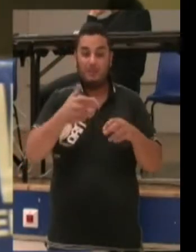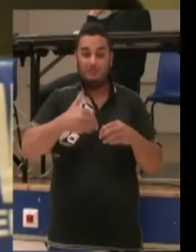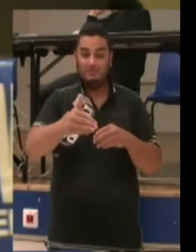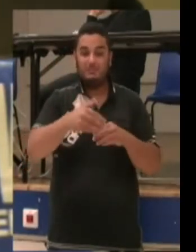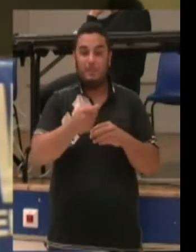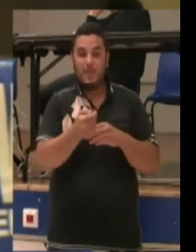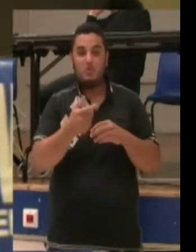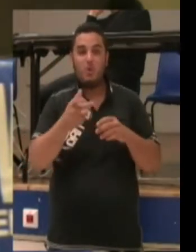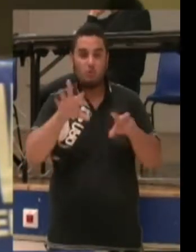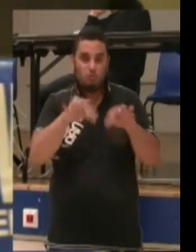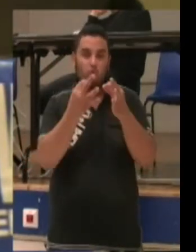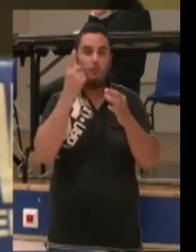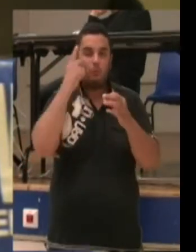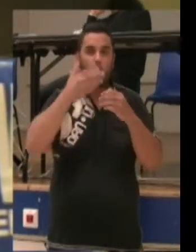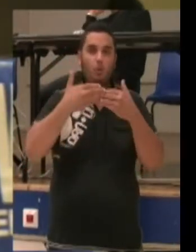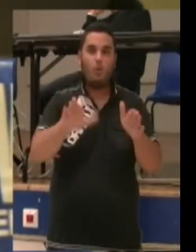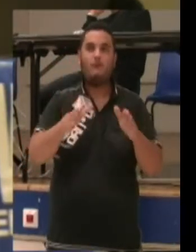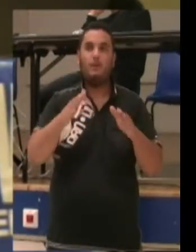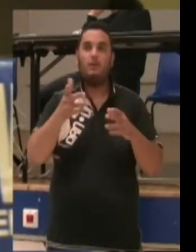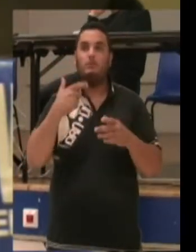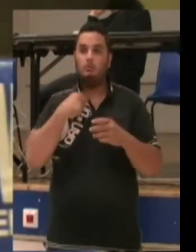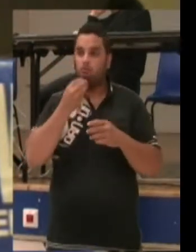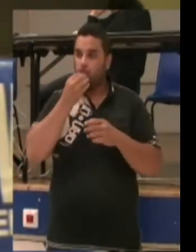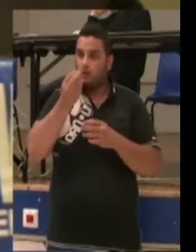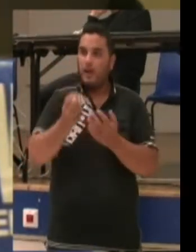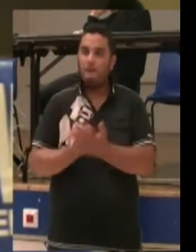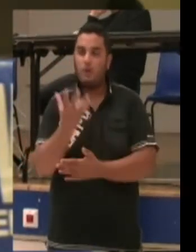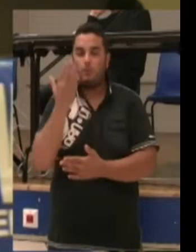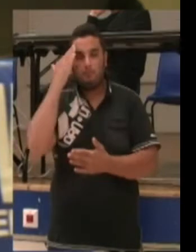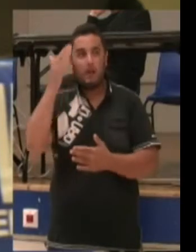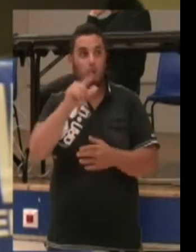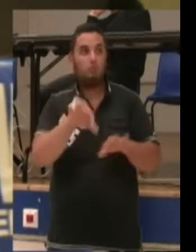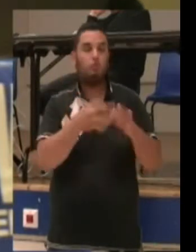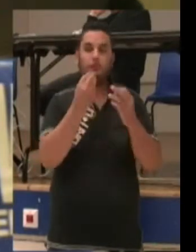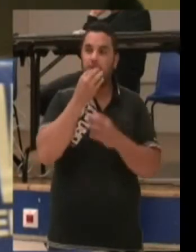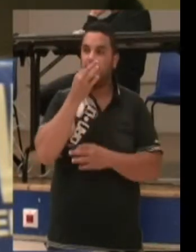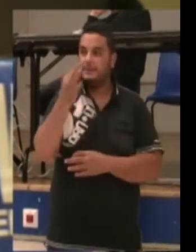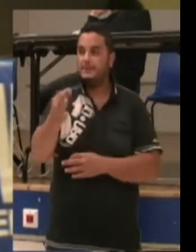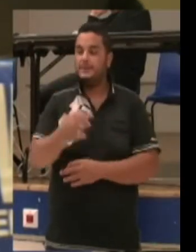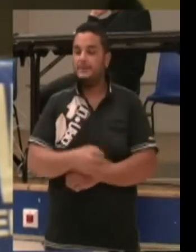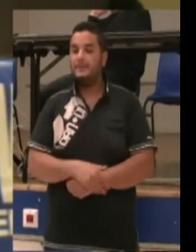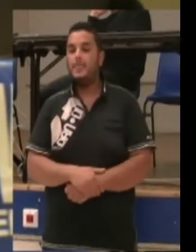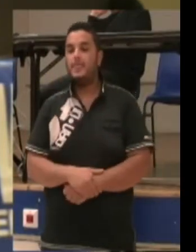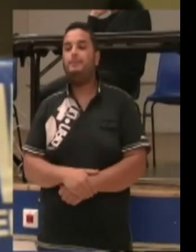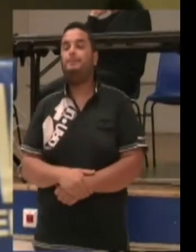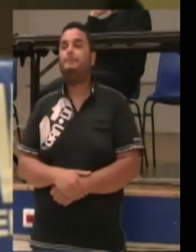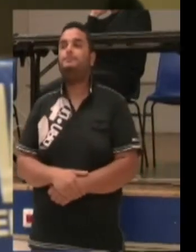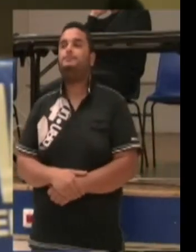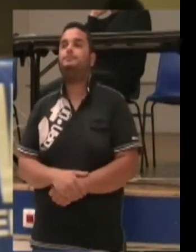prochainement. Et d'ailleurs, on vous tiendra au courant dès cette ouverture.